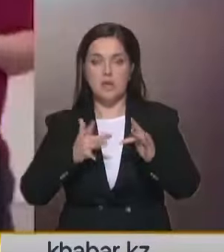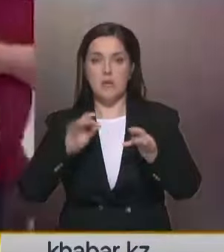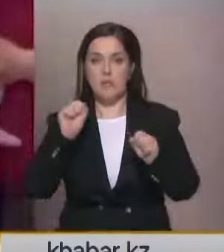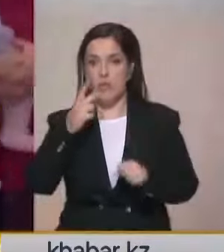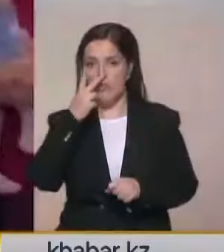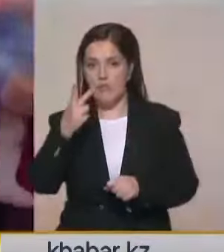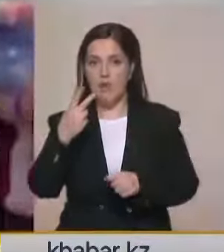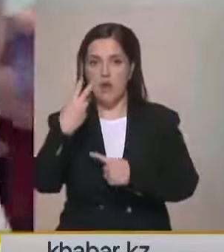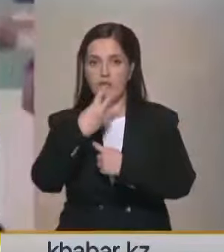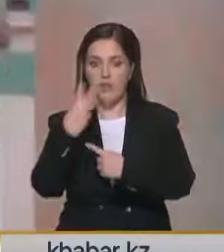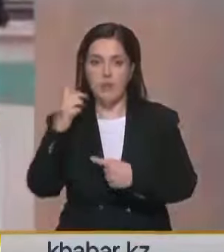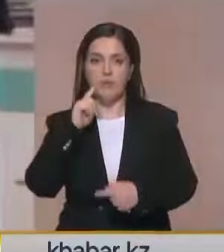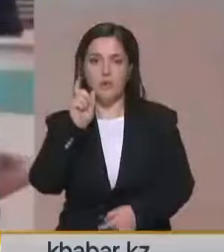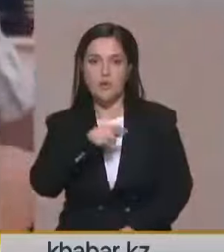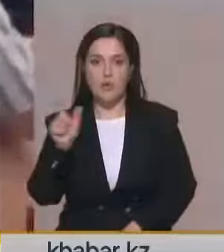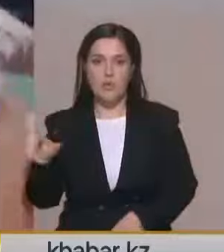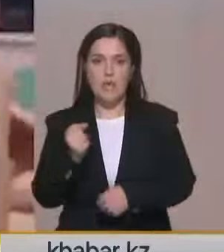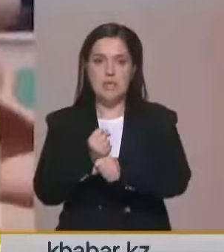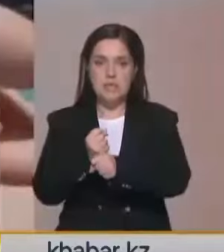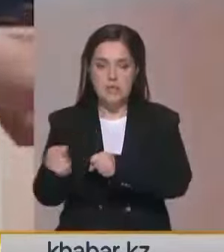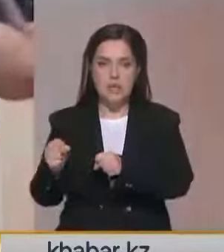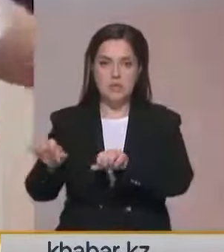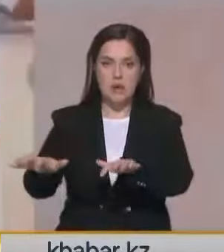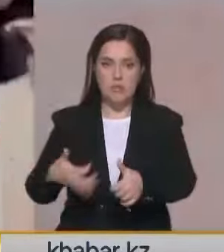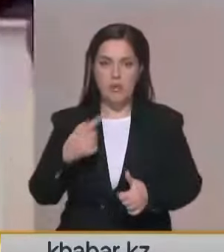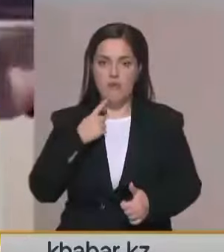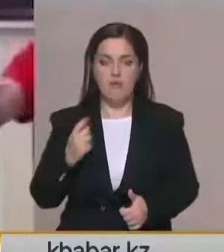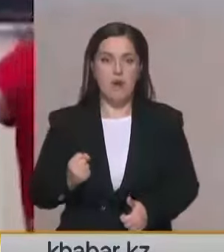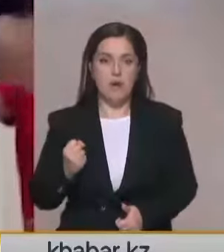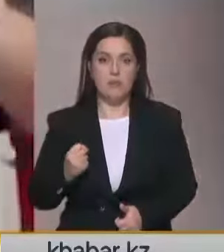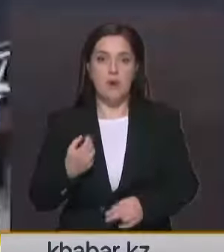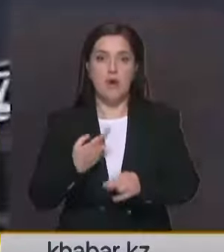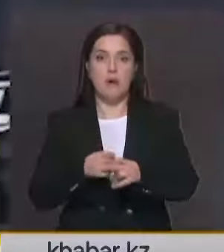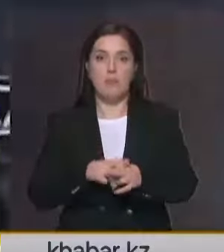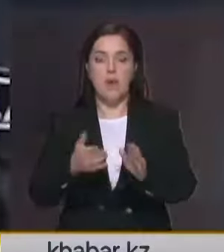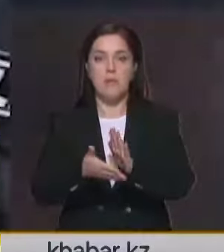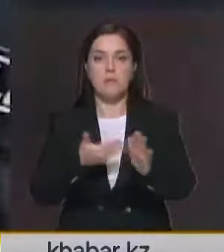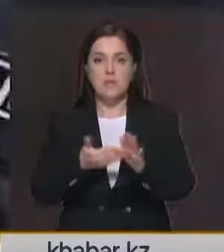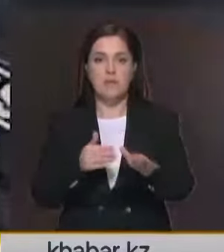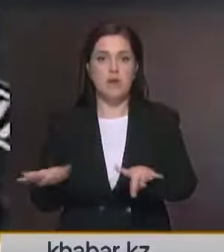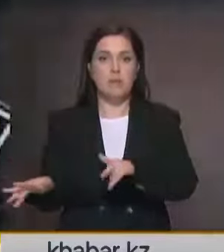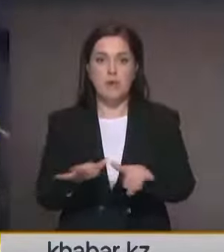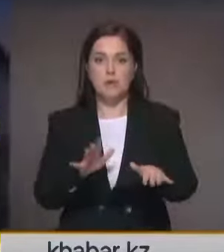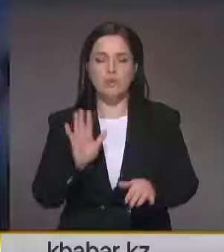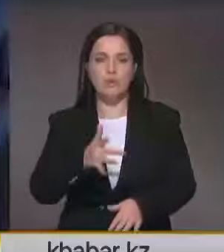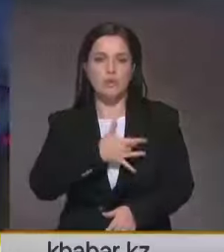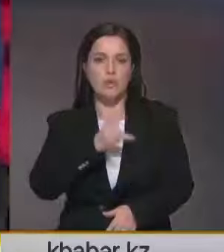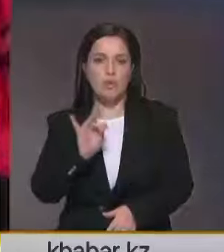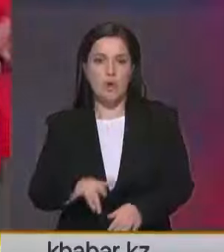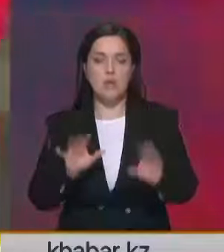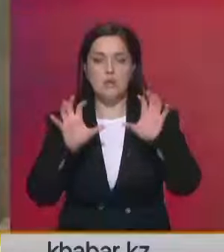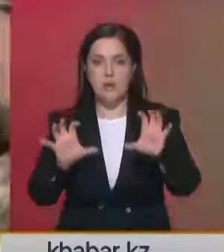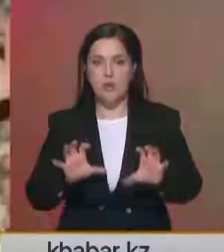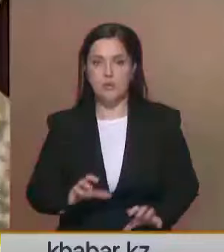можно увидеть видеоролики, где молодых людей якобы насильно забирают в армию. При этом, как отметили в ведомстве, призывная кампания ведется строго в